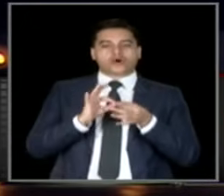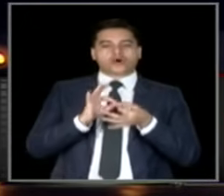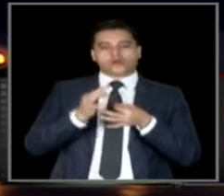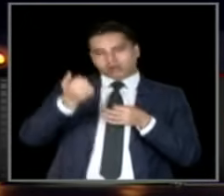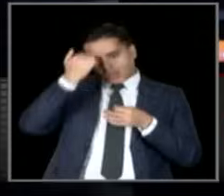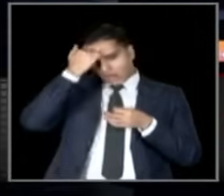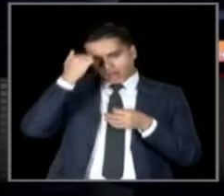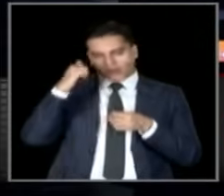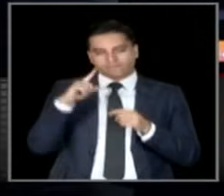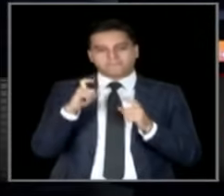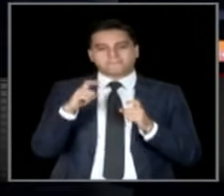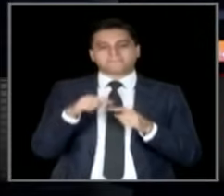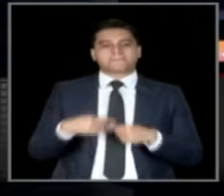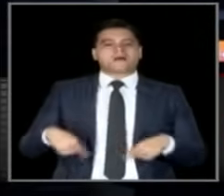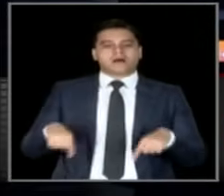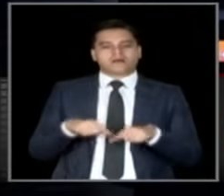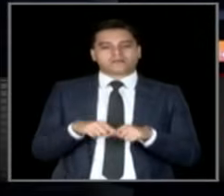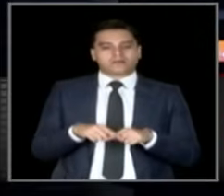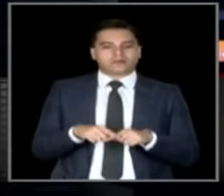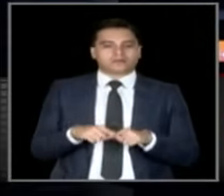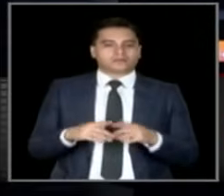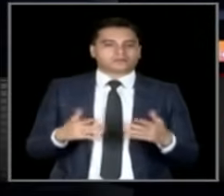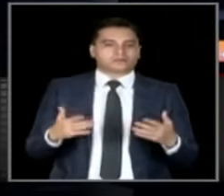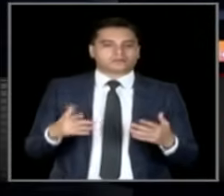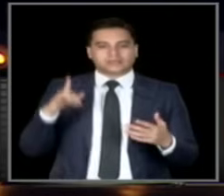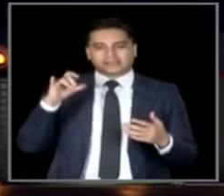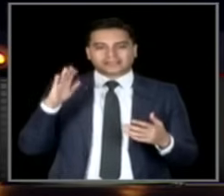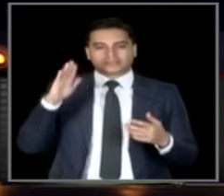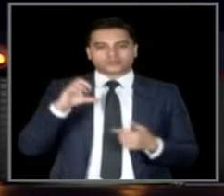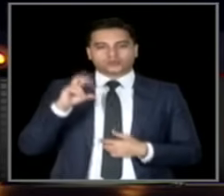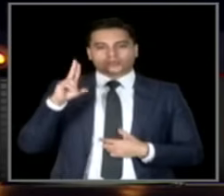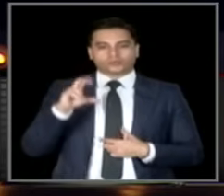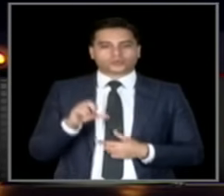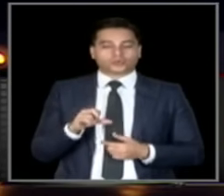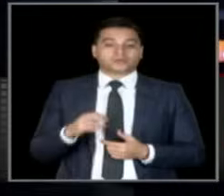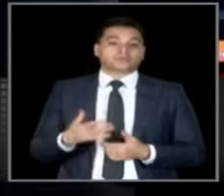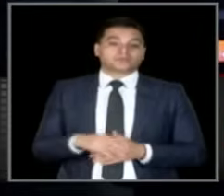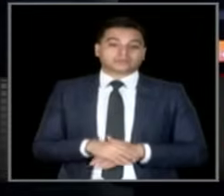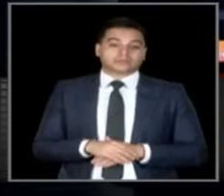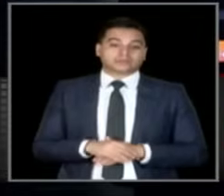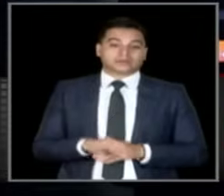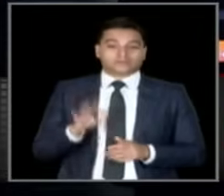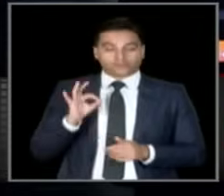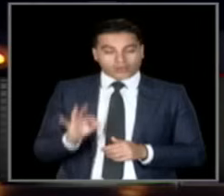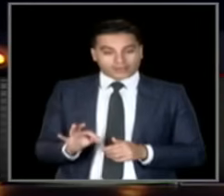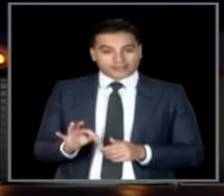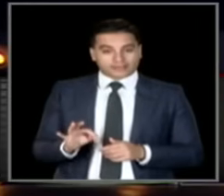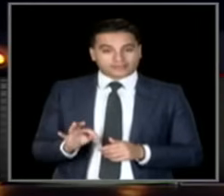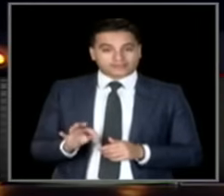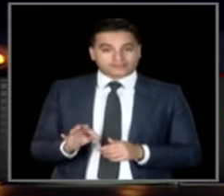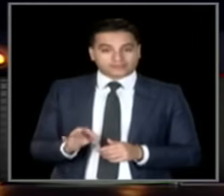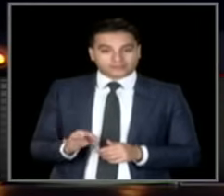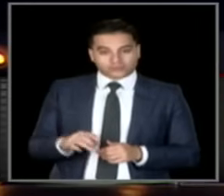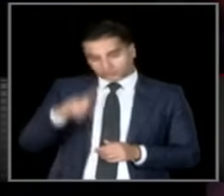1,000,000,000 متر مكعب من المية. ميرنا. لسوتو بإذن الله. لسوتو، ومتأكدة؟ بإذن